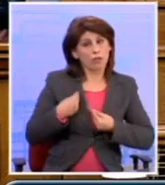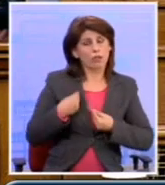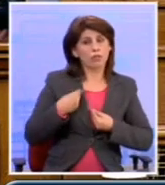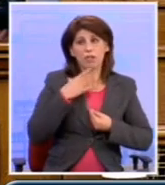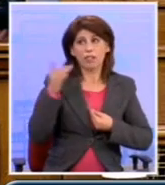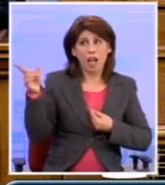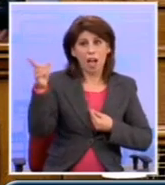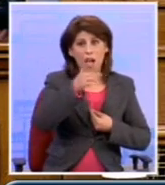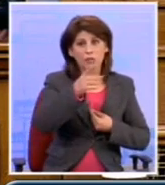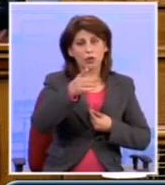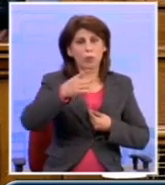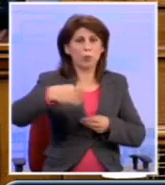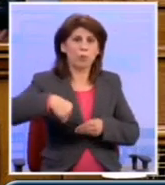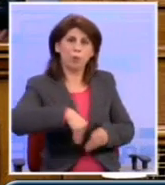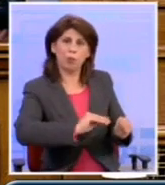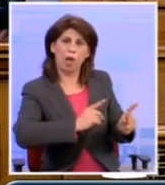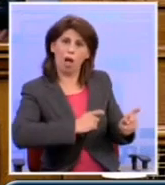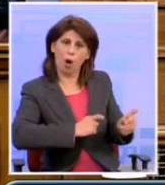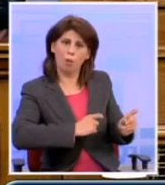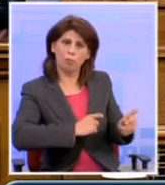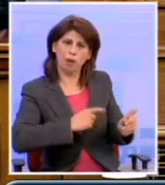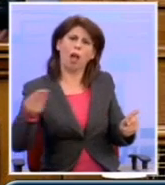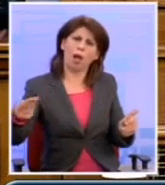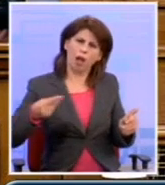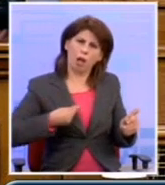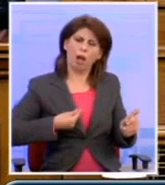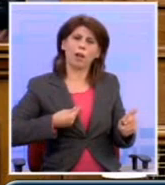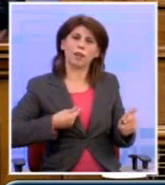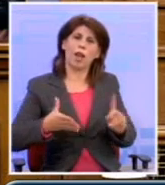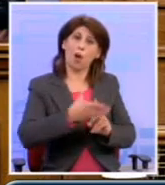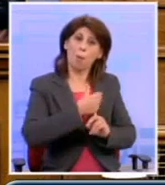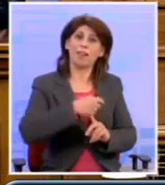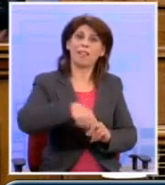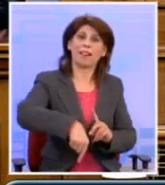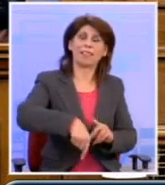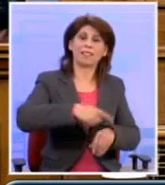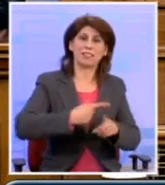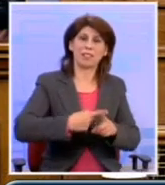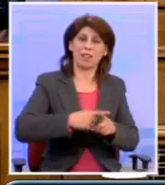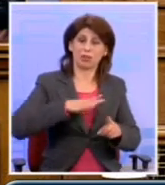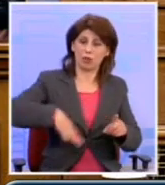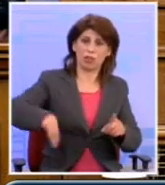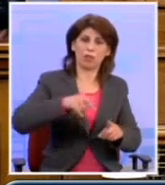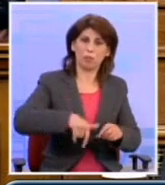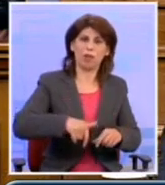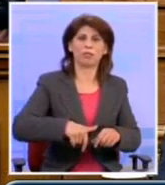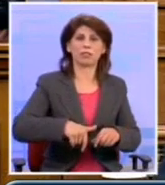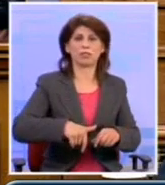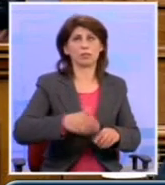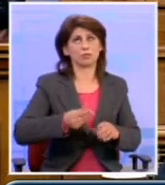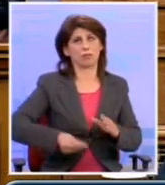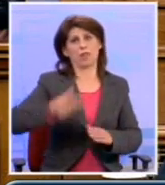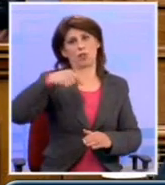ίδιων που μας πουλούσαν όπλα για την ομοιρία της χώρας και του ελληνικού λαού που σήμερα βρίσκεται σε αυτή την